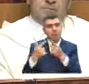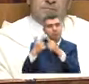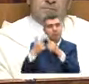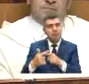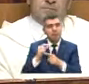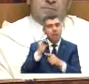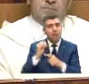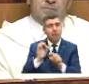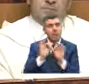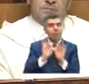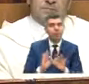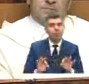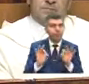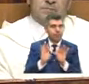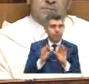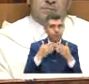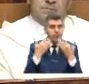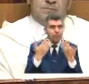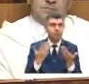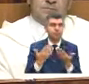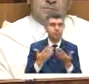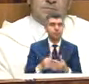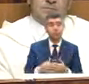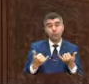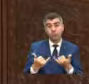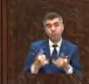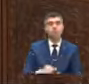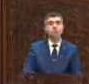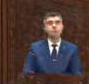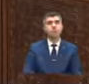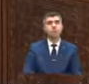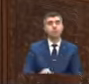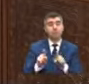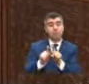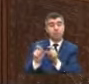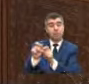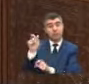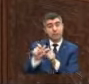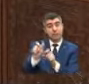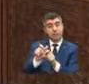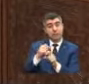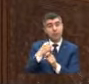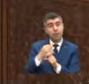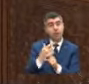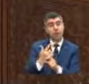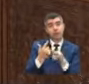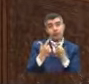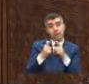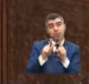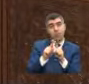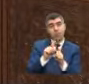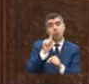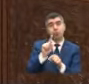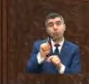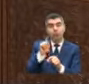بالالتزامات ديالها، خاصة بعد توقيع الاتفاقيات. اليوم هل يعني نحرم المواطن بحجة يعني عدم قدرة الجماعة